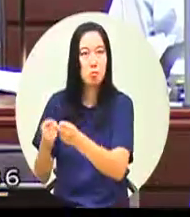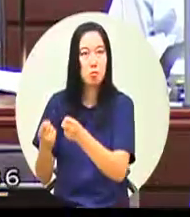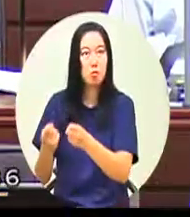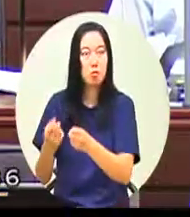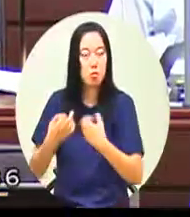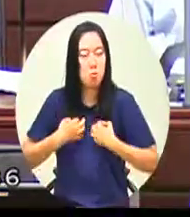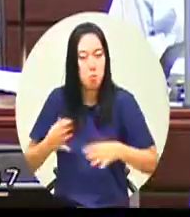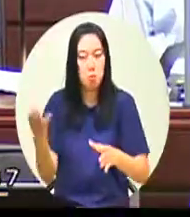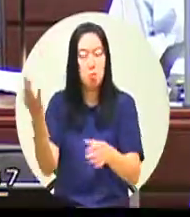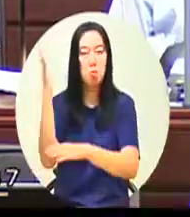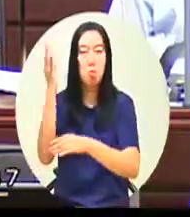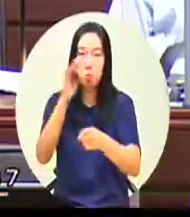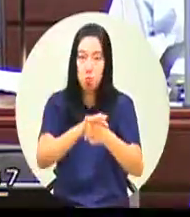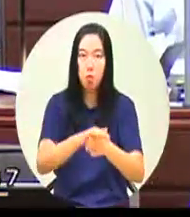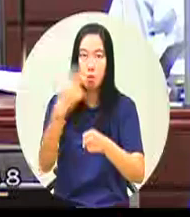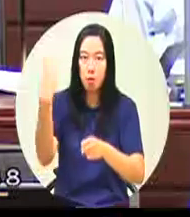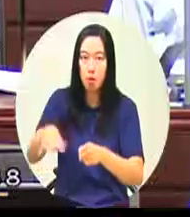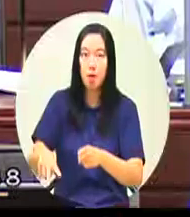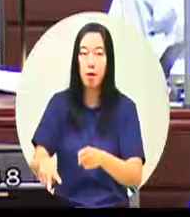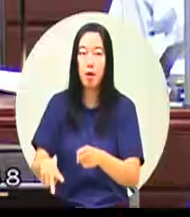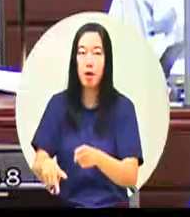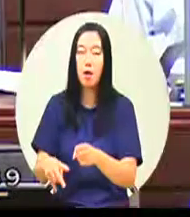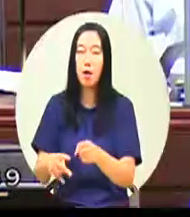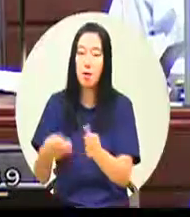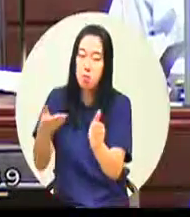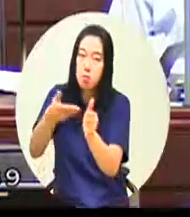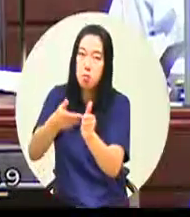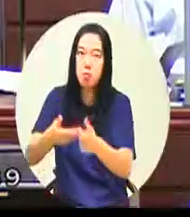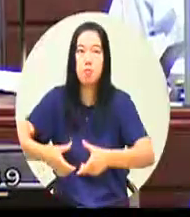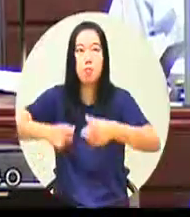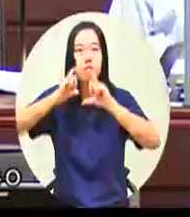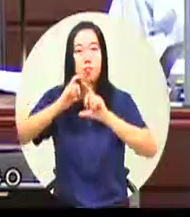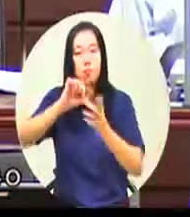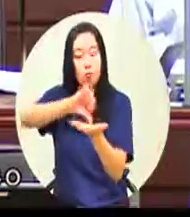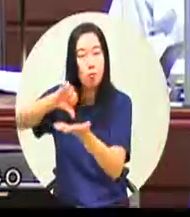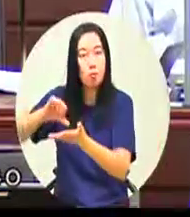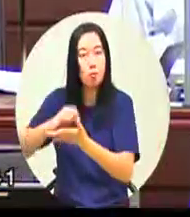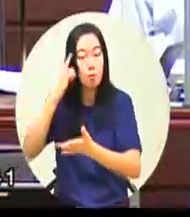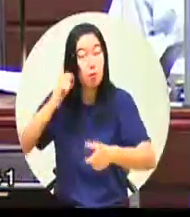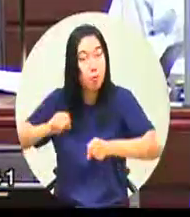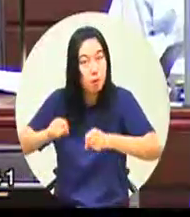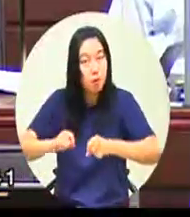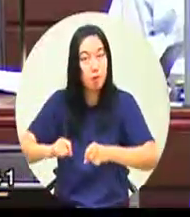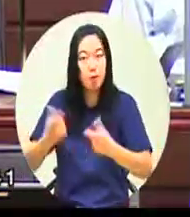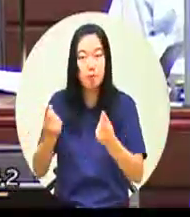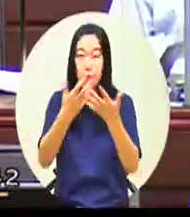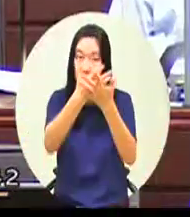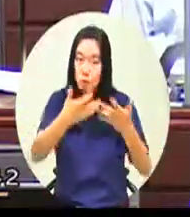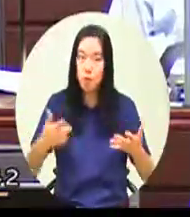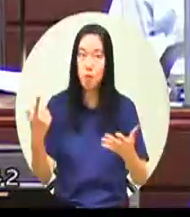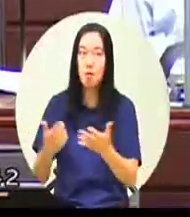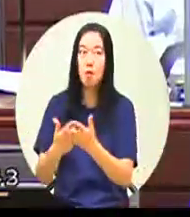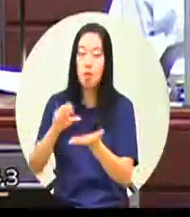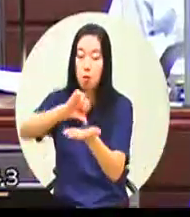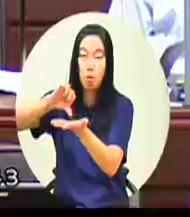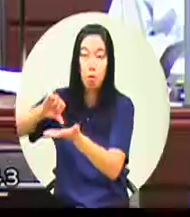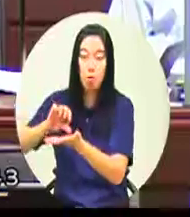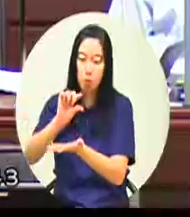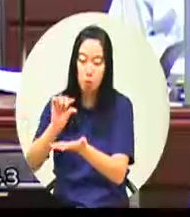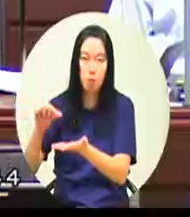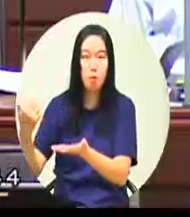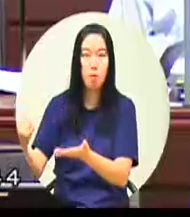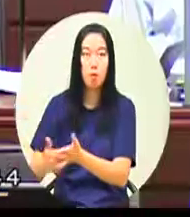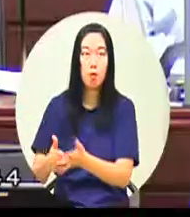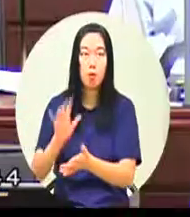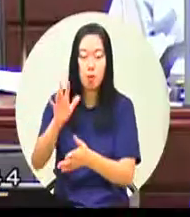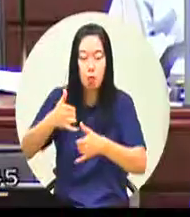第二个，我们有一个复耕计划。复耕计划就包括我们的网子的复耕计划，还有就种苗的复耕计划，包括我们有机会思维的